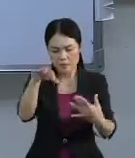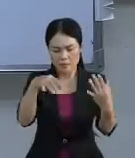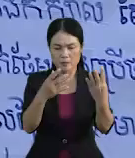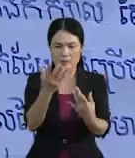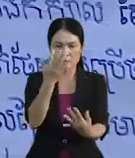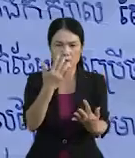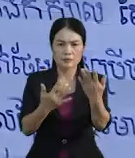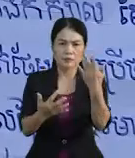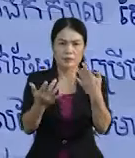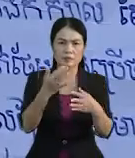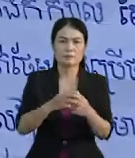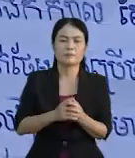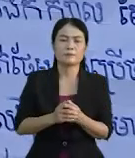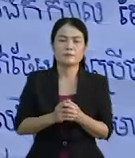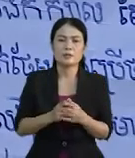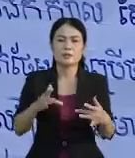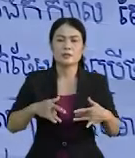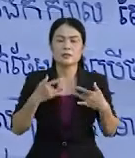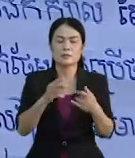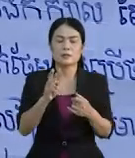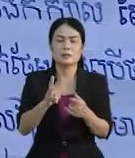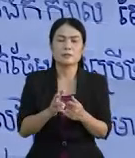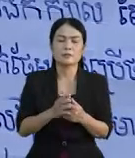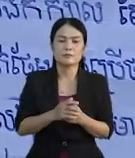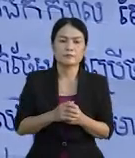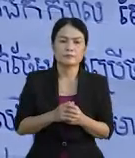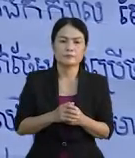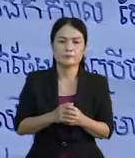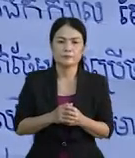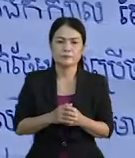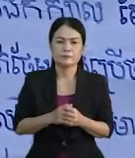quạt vô của tôi ôm máu cứ ở bật ca thì bấy cứ